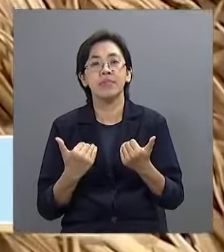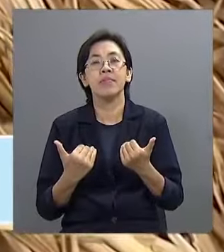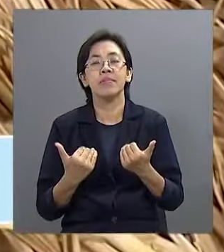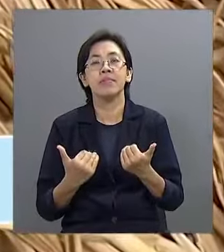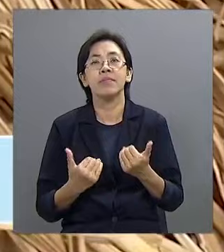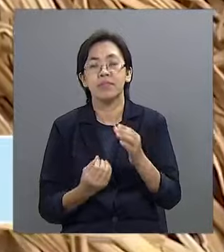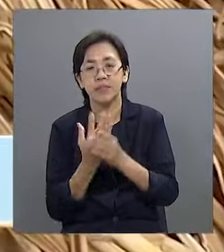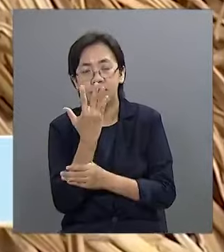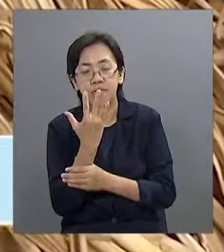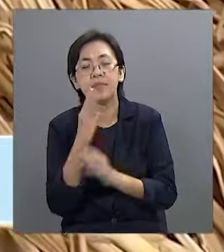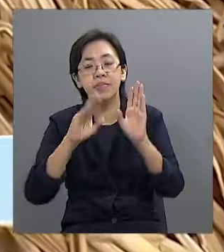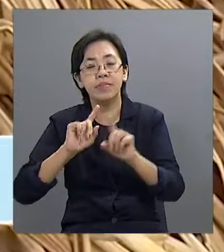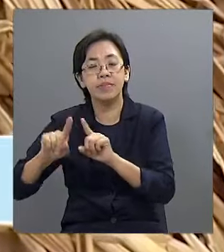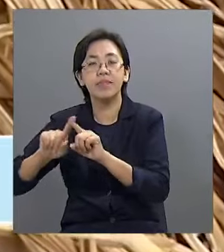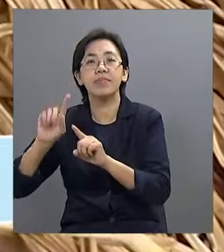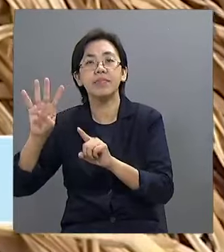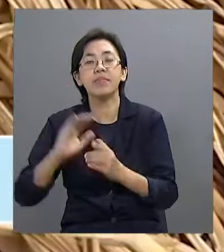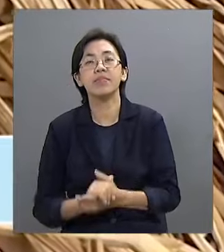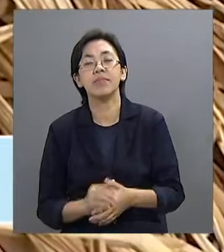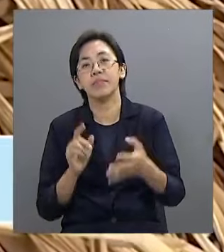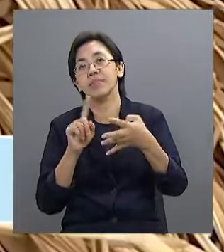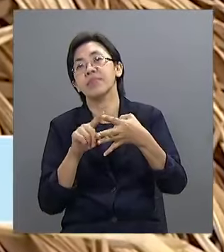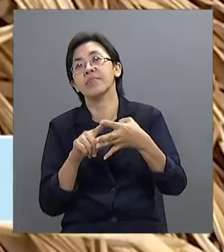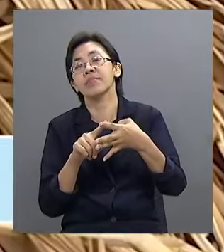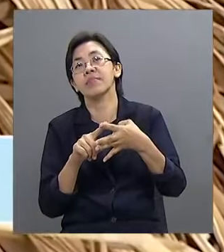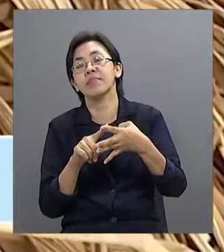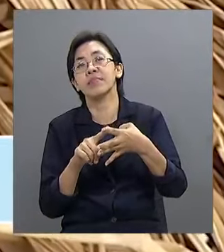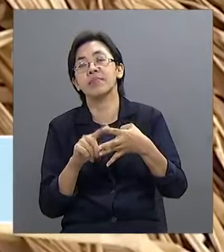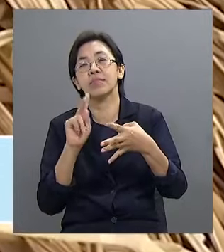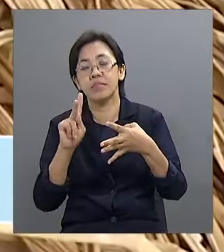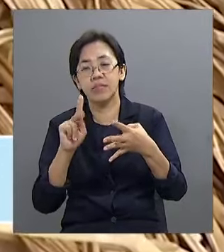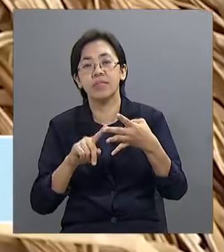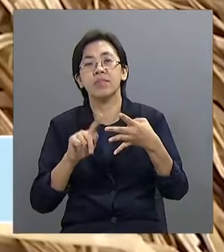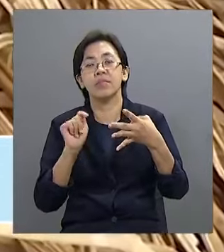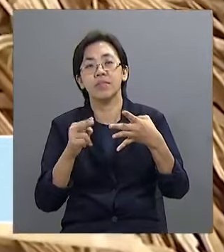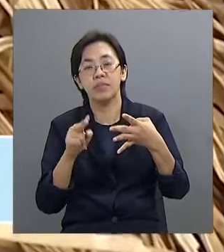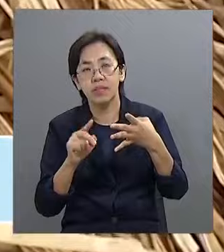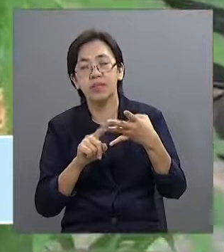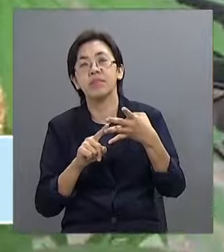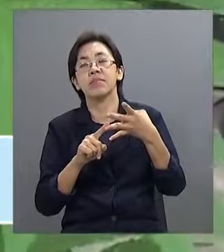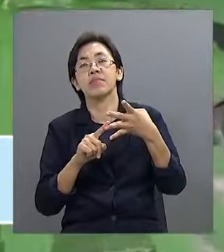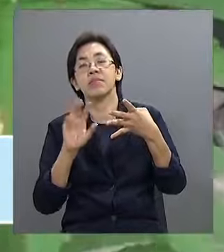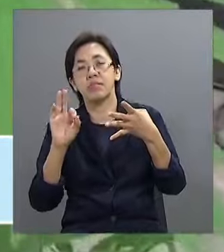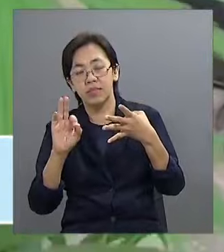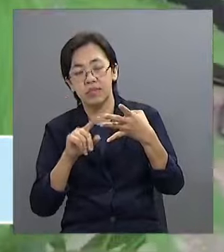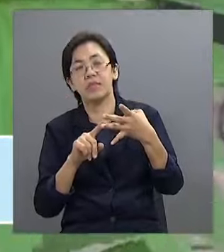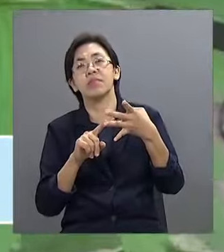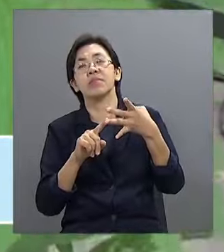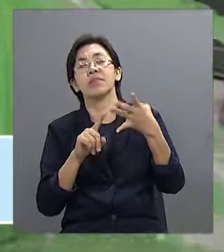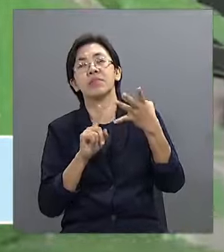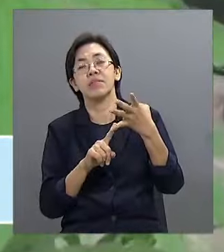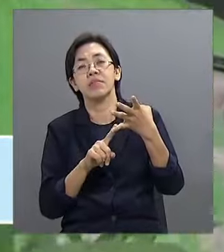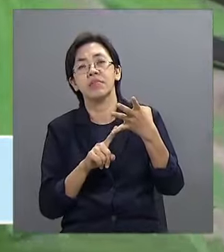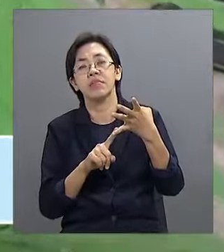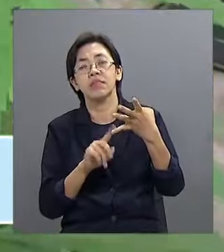ใช่ค่ะพี่ปูเป้คะมีสายพันธุ์เกริงกระเวียทองผาภูมินะคะ F คุดนะคะผู้ซาติว่าแล้วก็เคดีเกาะเต่